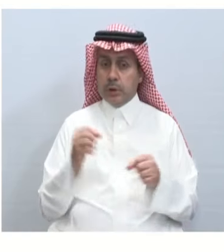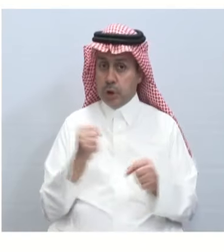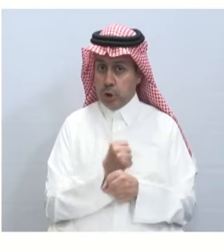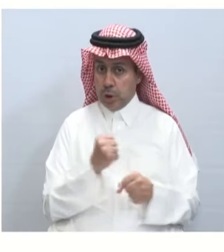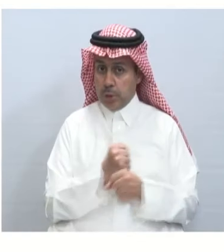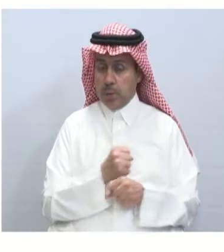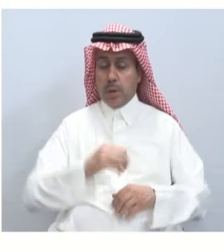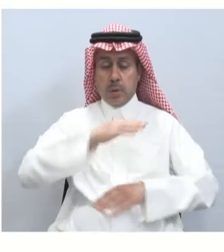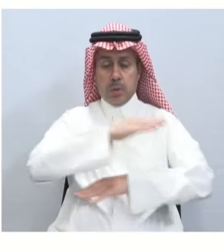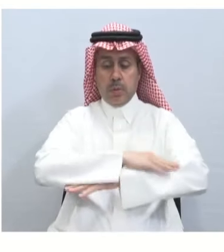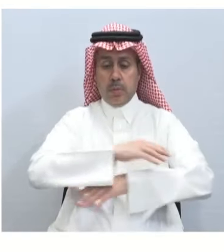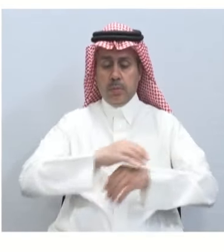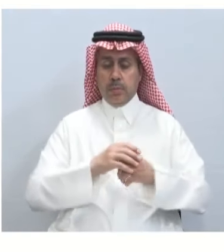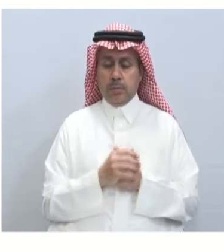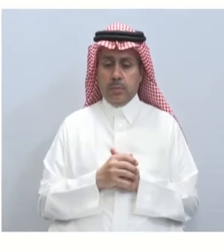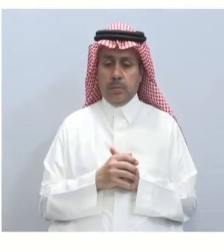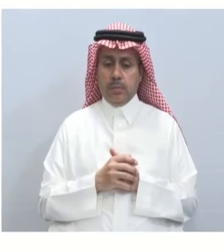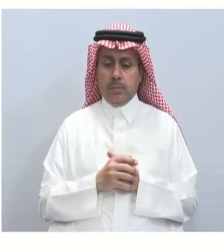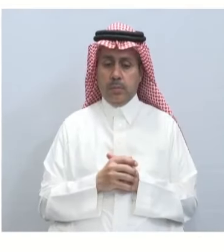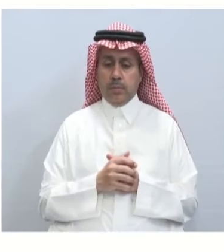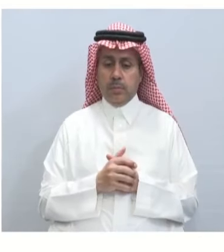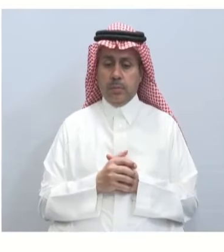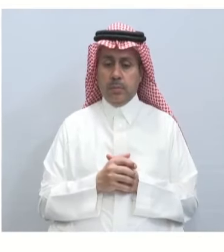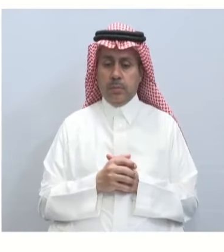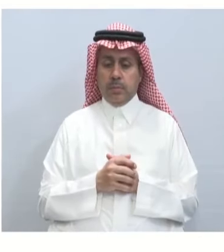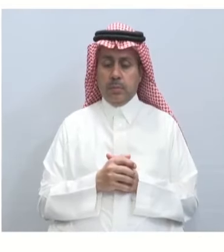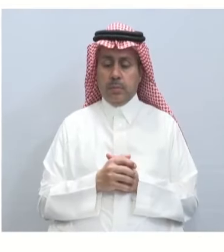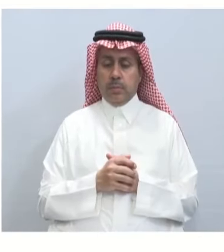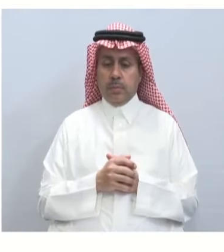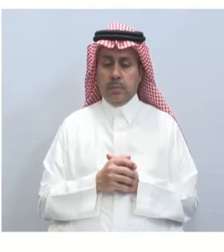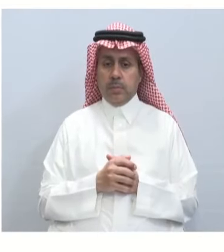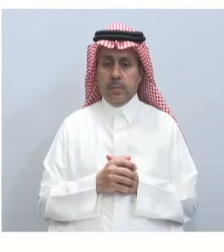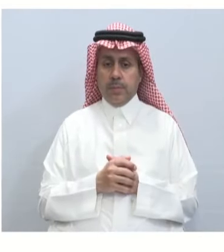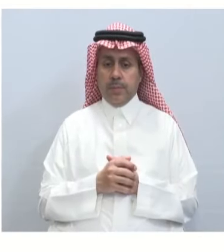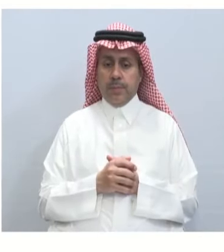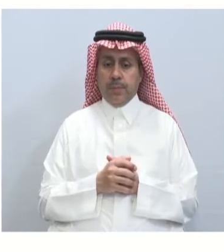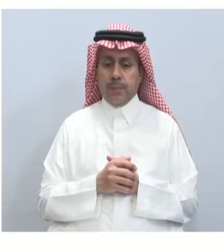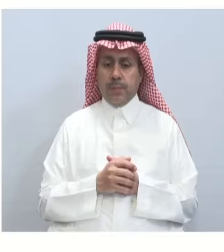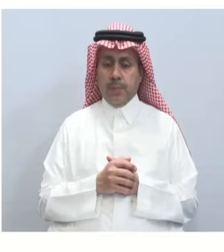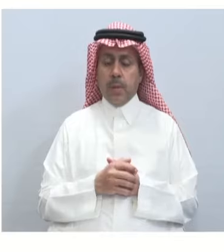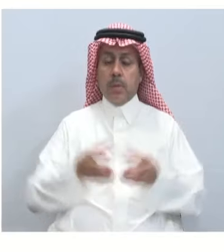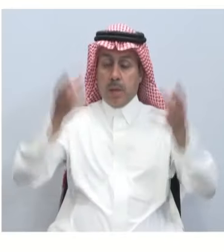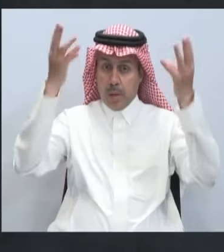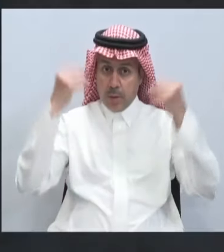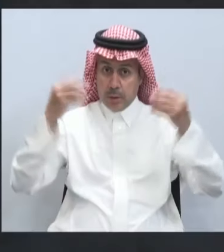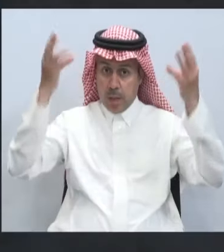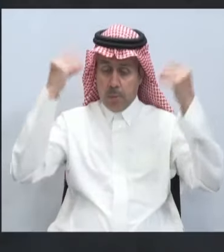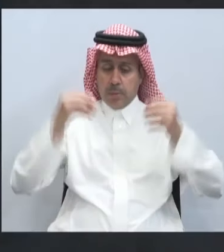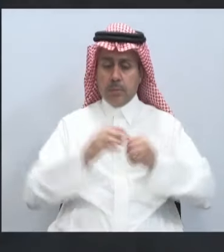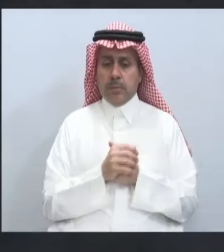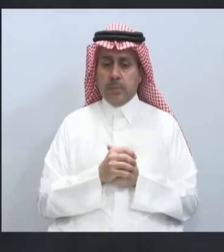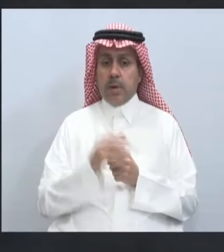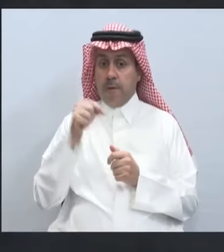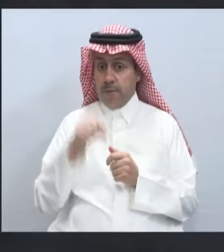ناتي الان للتطبيقات السلوكيه ابنائي من خلال ما اخذناه لا شك ان